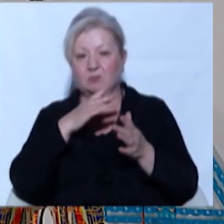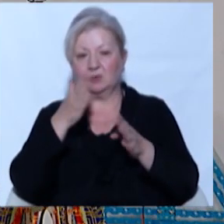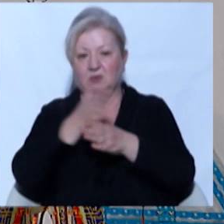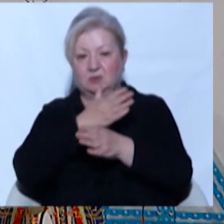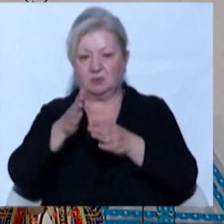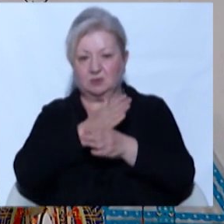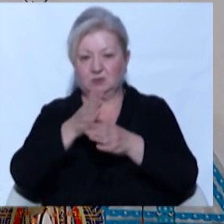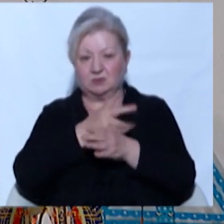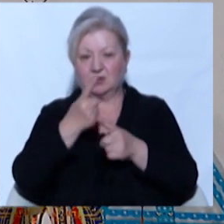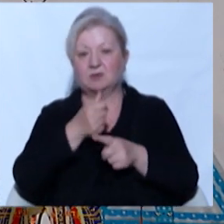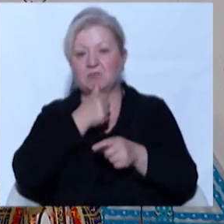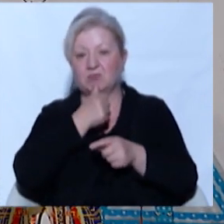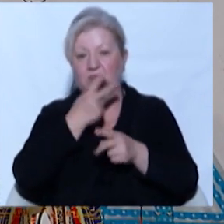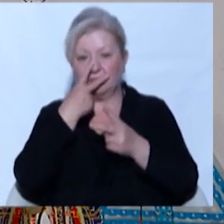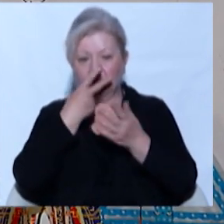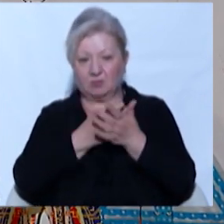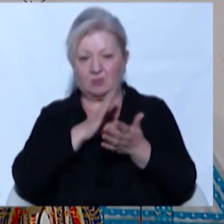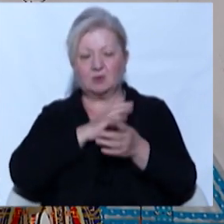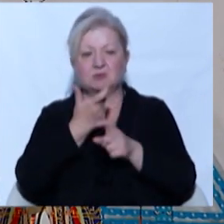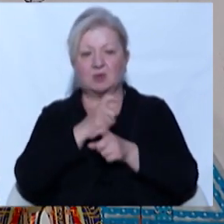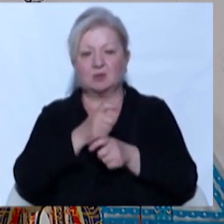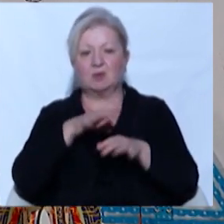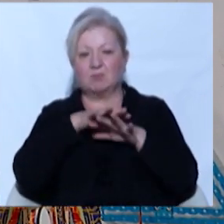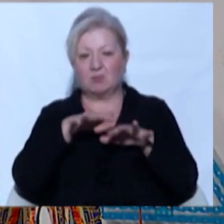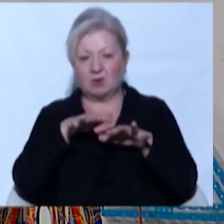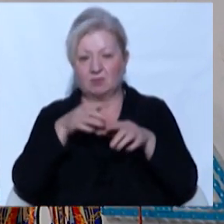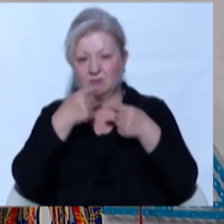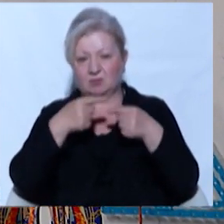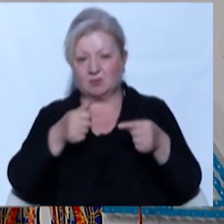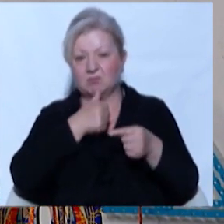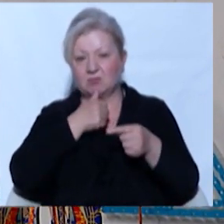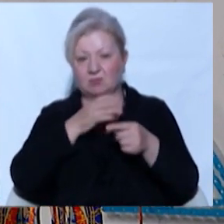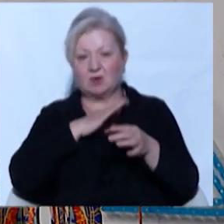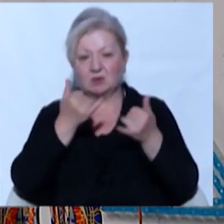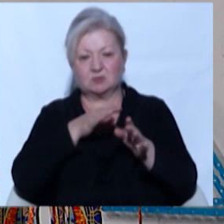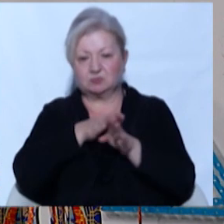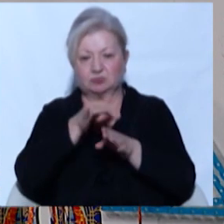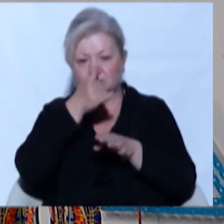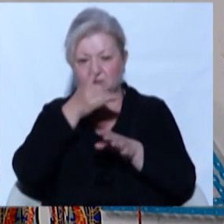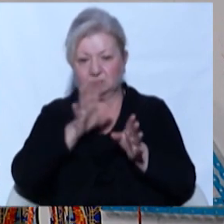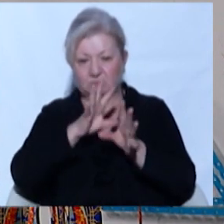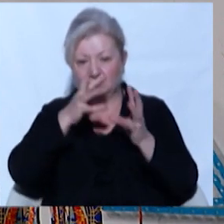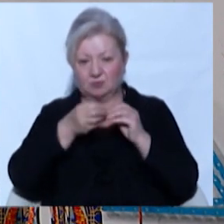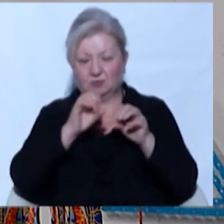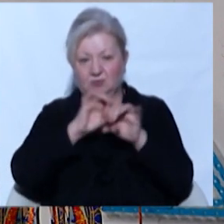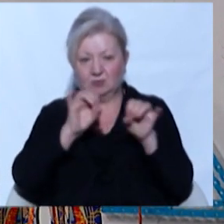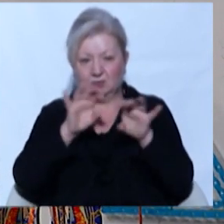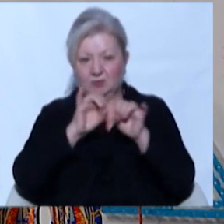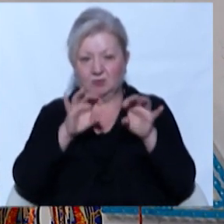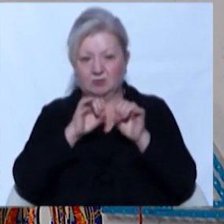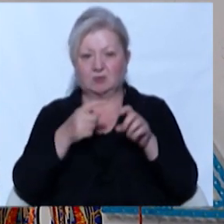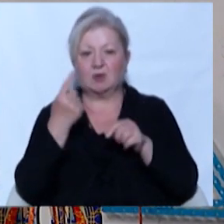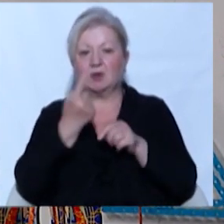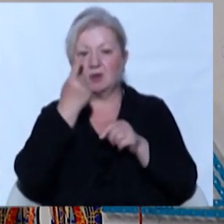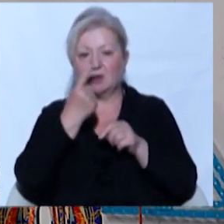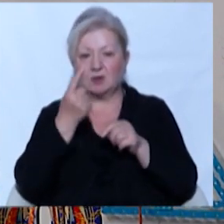განვიხილეთ ფერების დახარისხების ერთ-ერთი მეთოდი. მრავალი მეთოდი არსებობს. დღეს ამდეს ვეღარ მოვასწრებ ჩვენ ამ